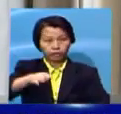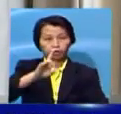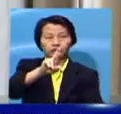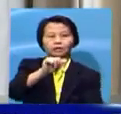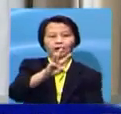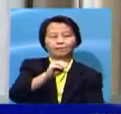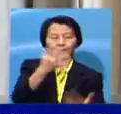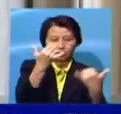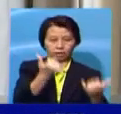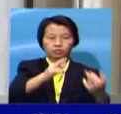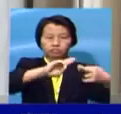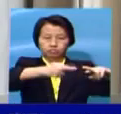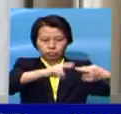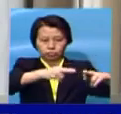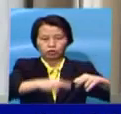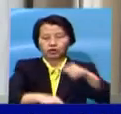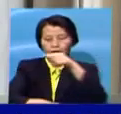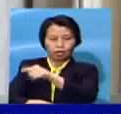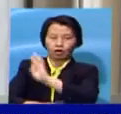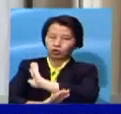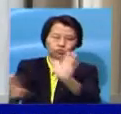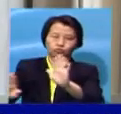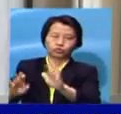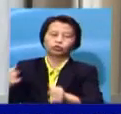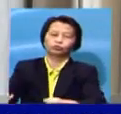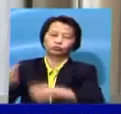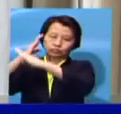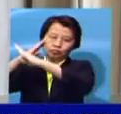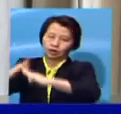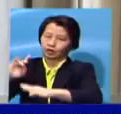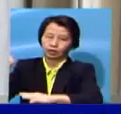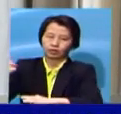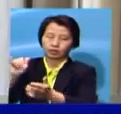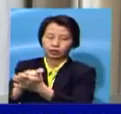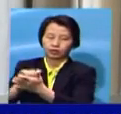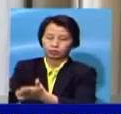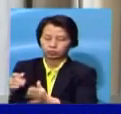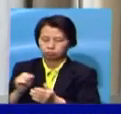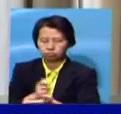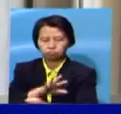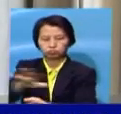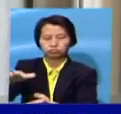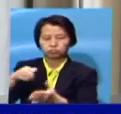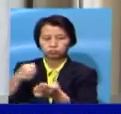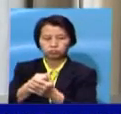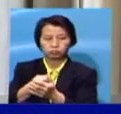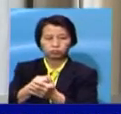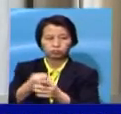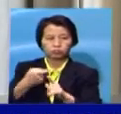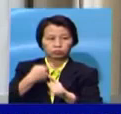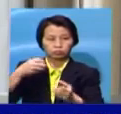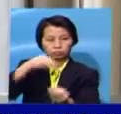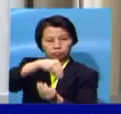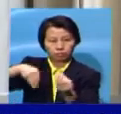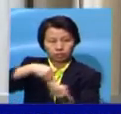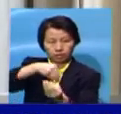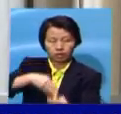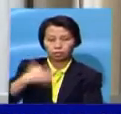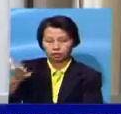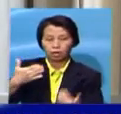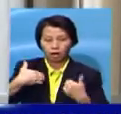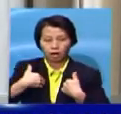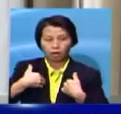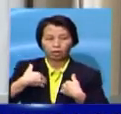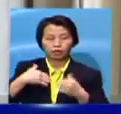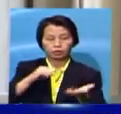semula jawapan dat seri Idris itu disalur kepada media Melalui aplikasi WhatsApp dari Mekah Arab beliau berada di tanah